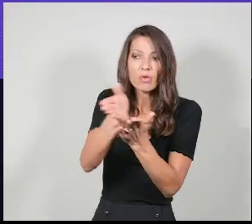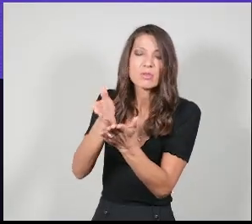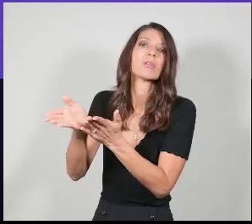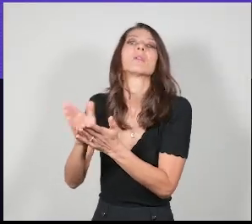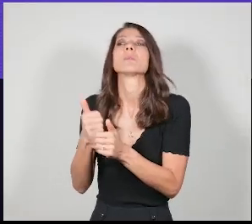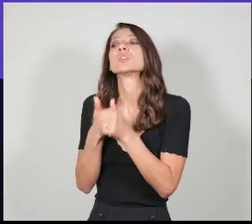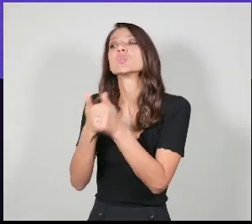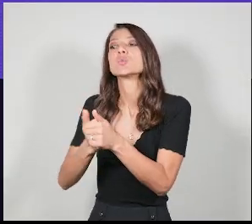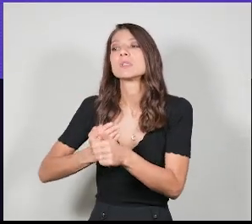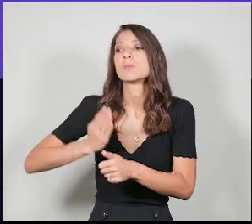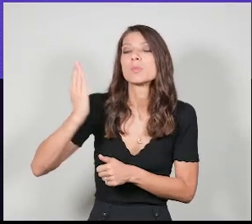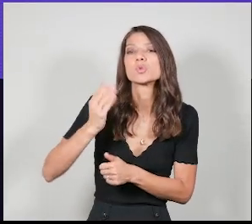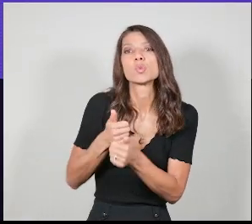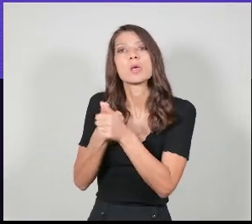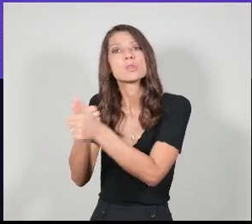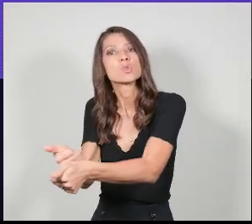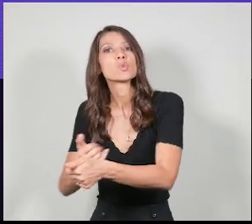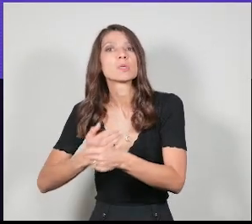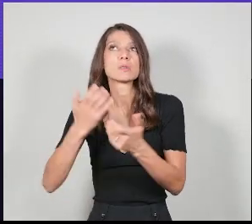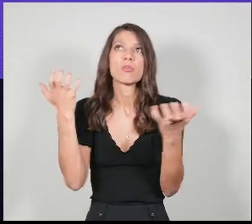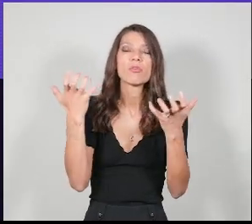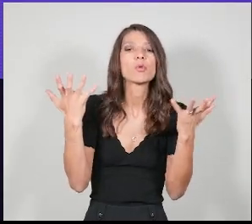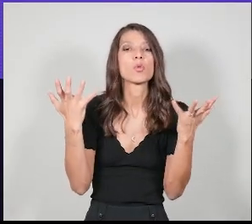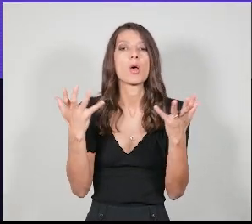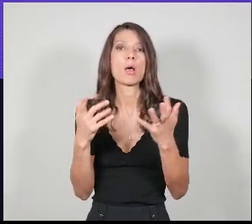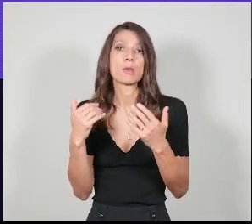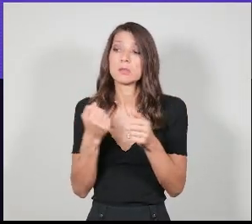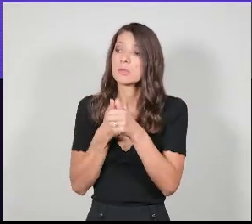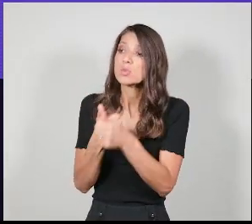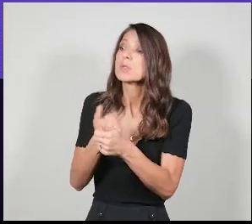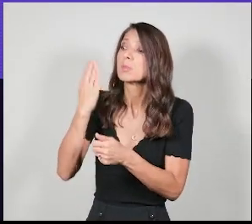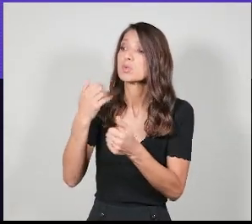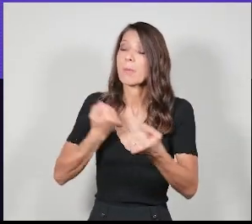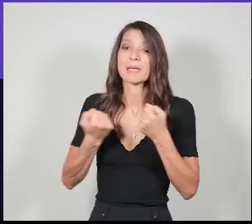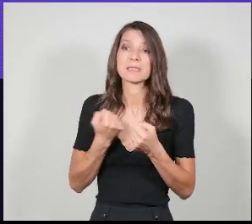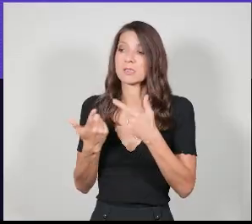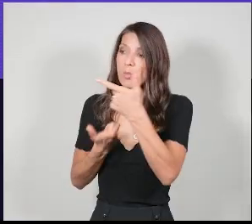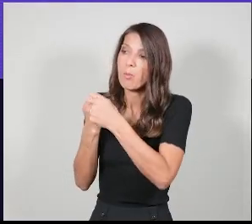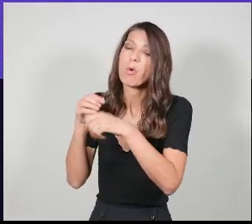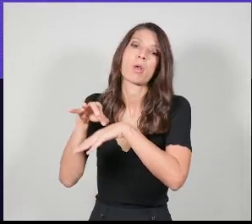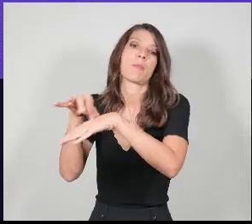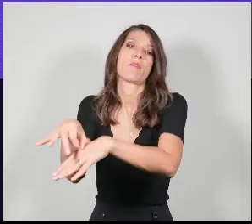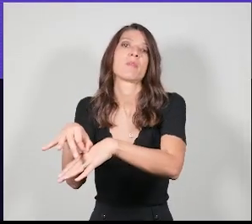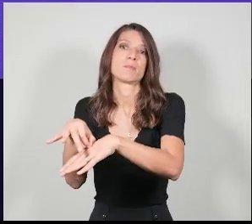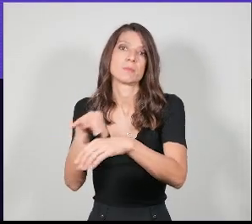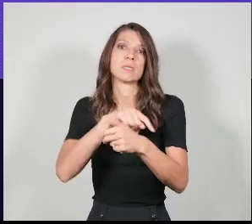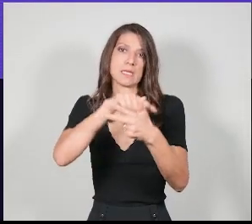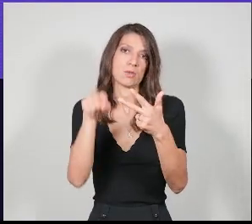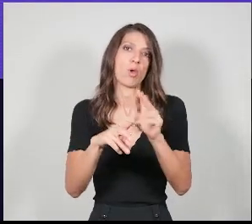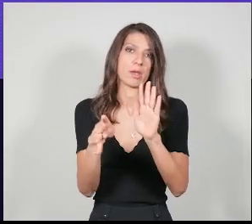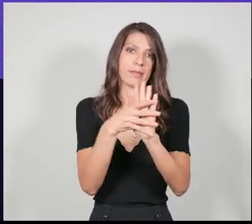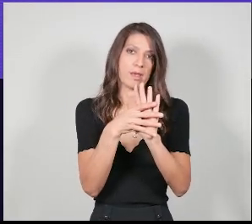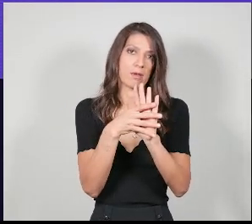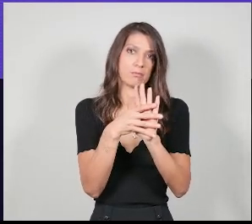et donc des prestations qui vont être nécessaires pour l'accompagnement. Et que du coup, que cette orientation se fasse sur ce volet-là.